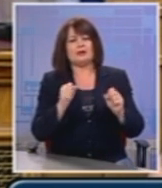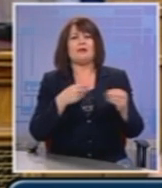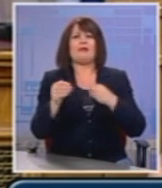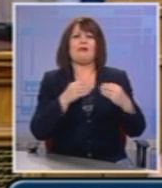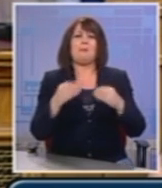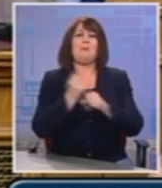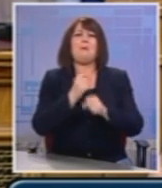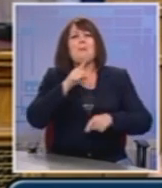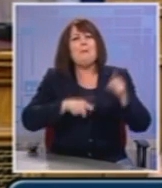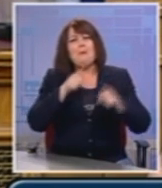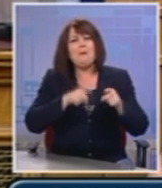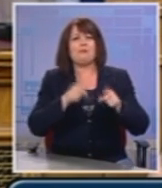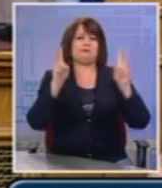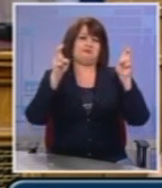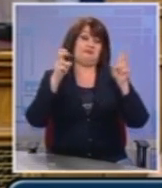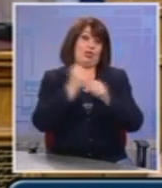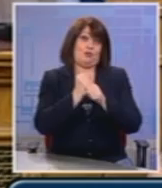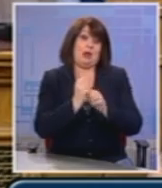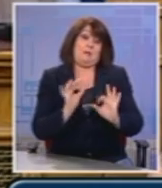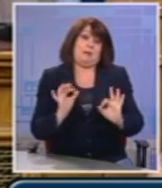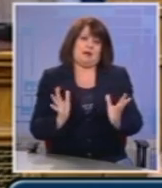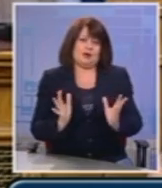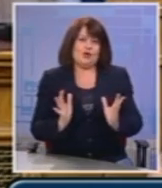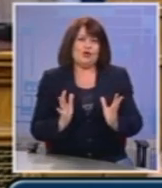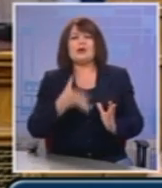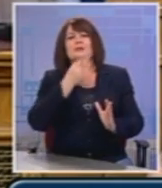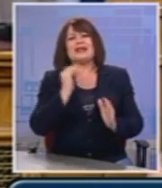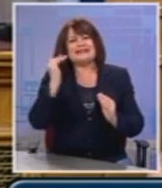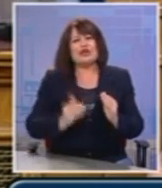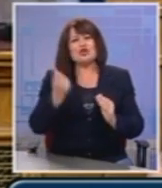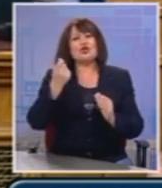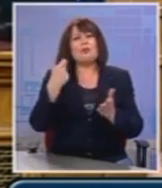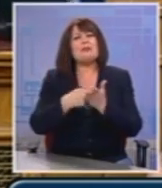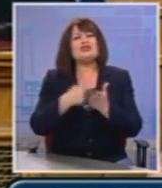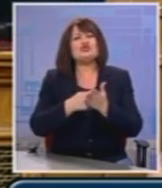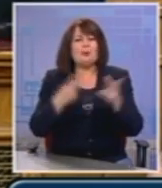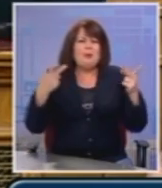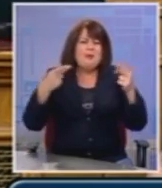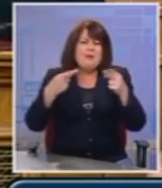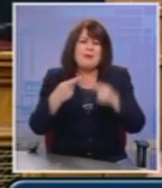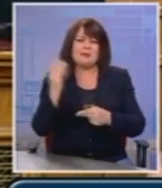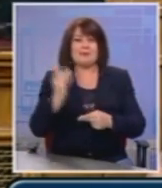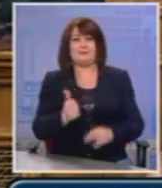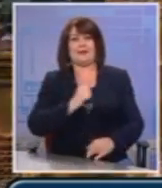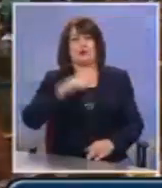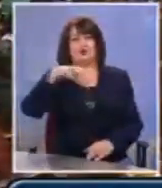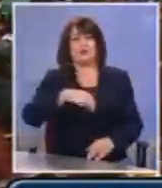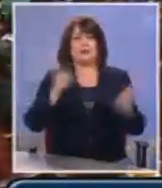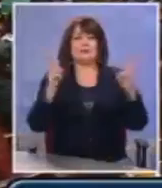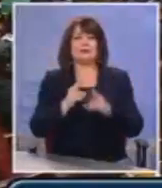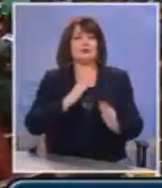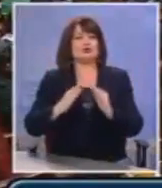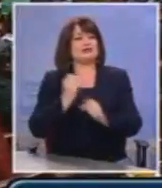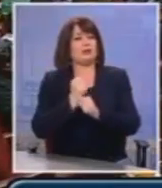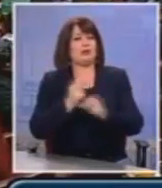την απασχόληση εντός εισαγωγικών και σφαγιάζουν τους κατώτατους μισθούς στον ιδιωτικό τομέα ελάττωσαν την προστασία της